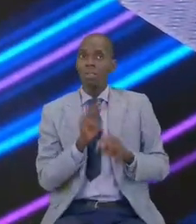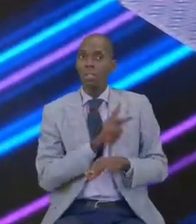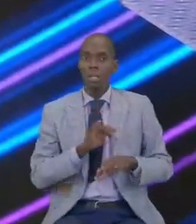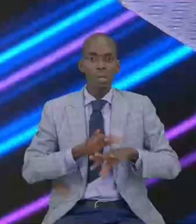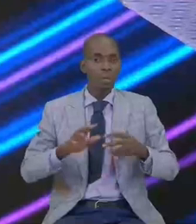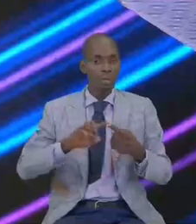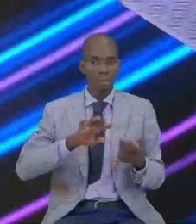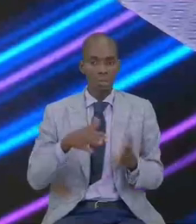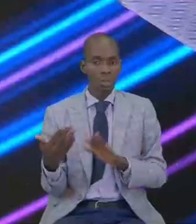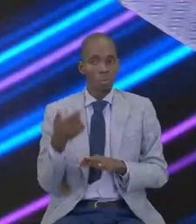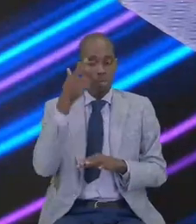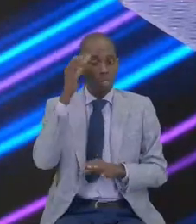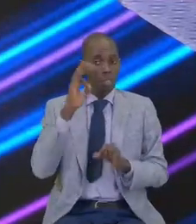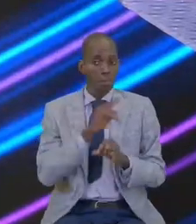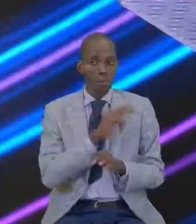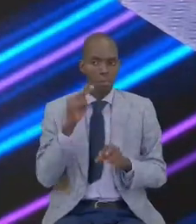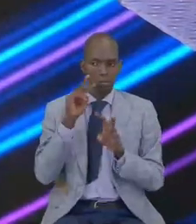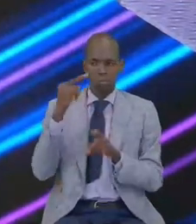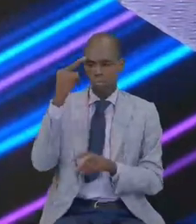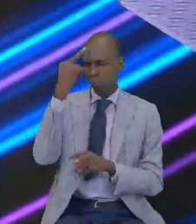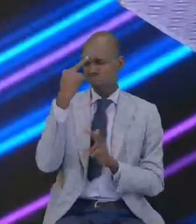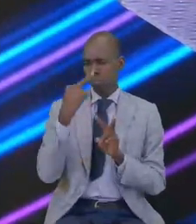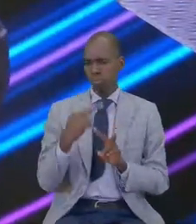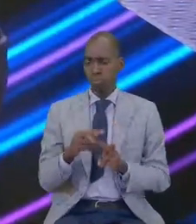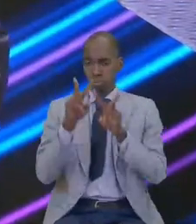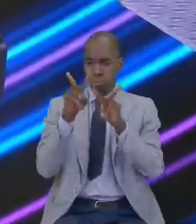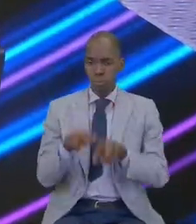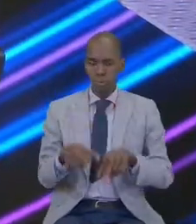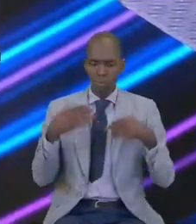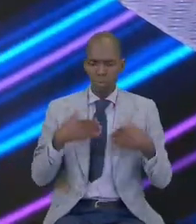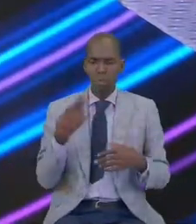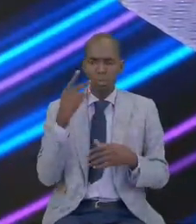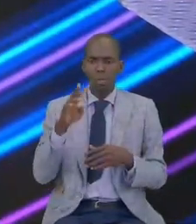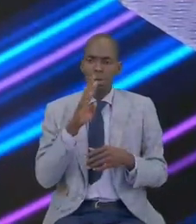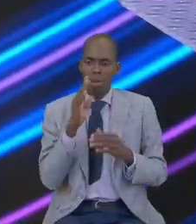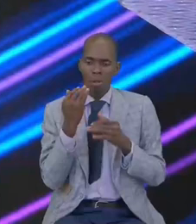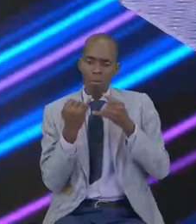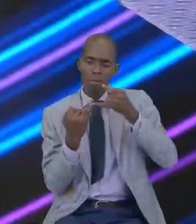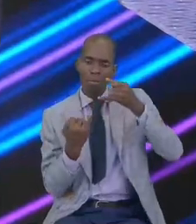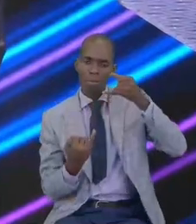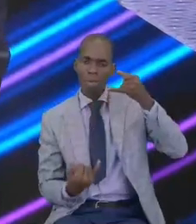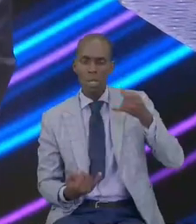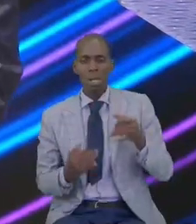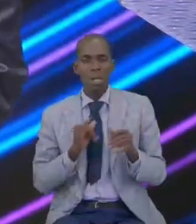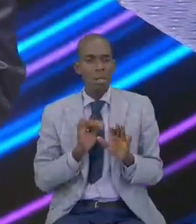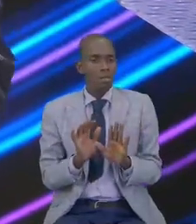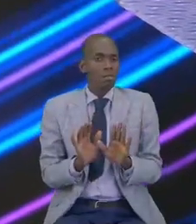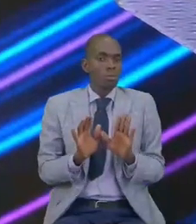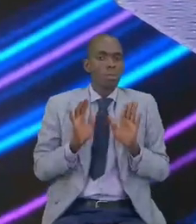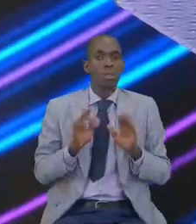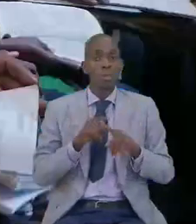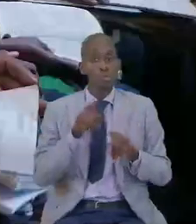qu'il verra ton visage et ce sera maigre. Pour cela, je crains. Mais toi, tu ne vas pas